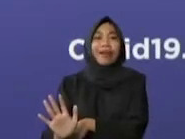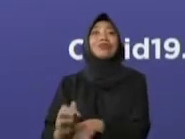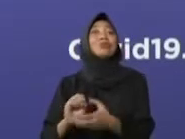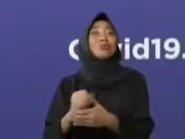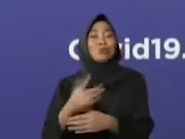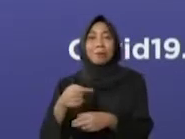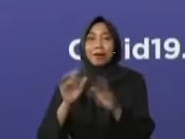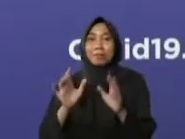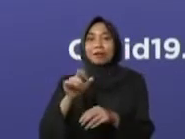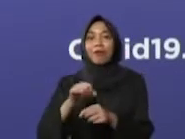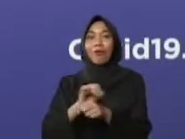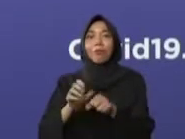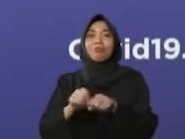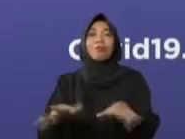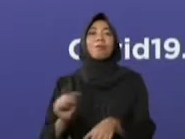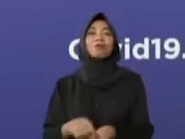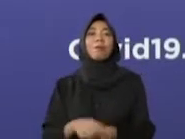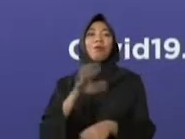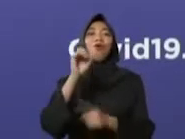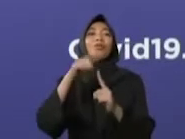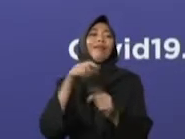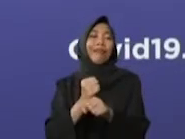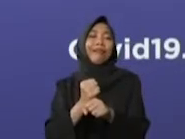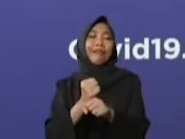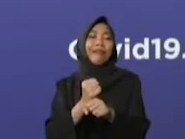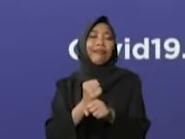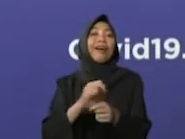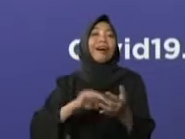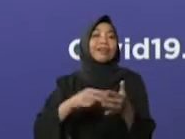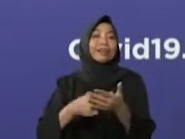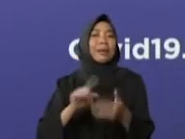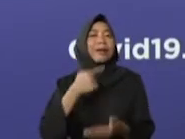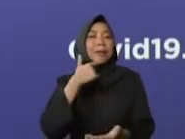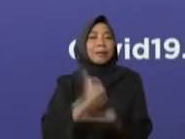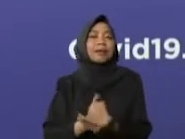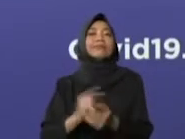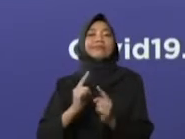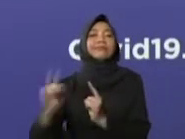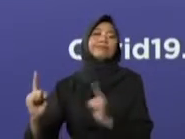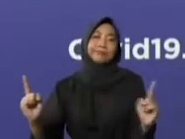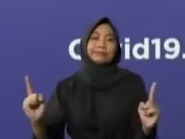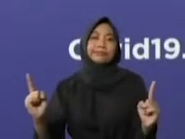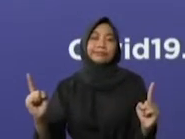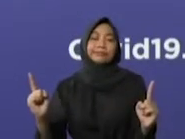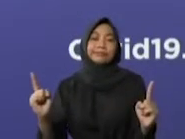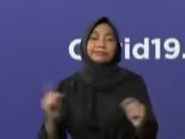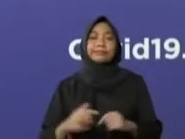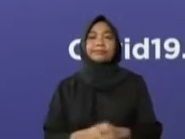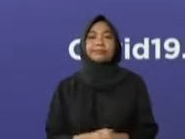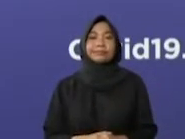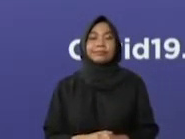penularan tersebut oleh karena itu menjaga jarak ini menjadi sesuatu yang sekarang harus menjadi kebiasaan